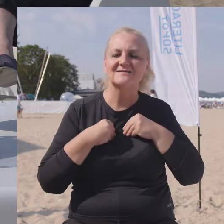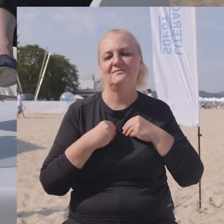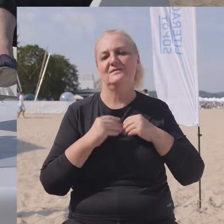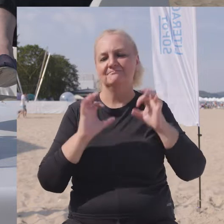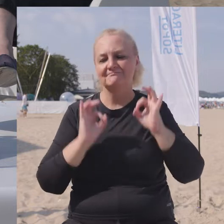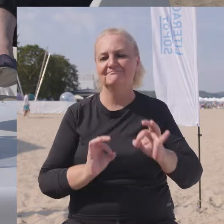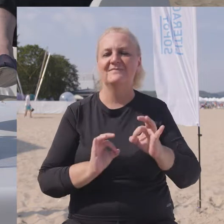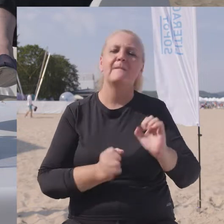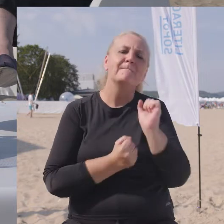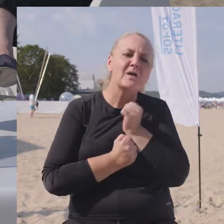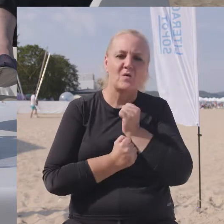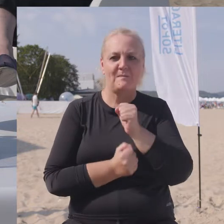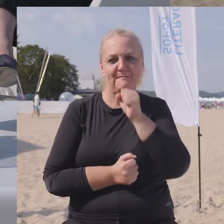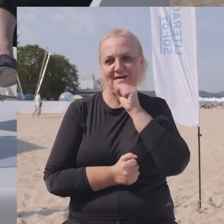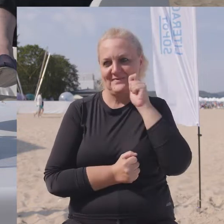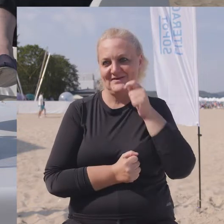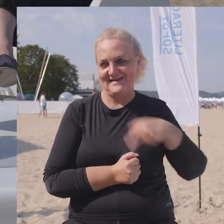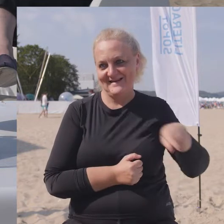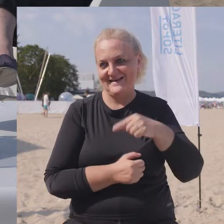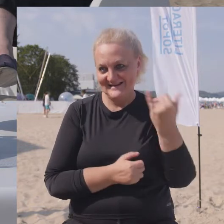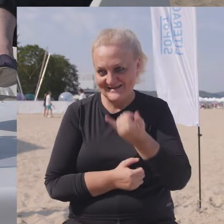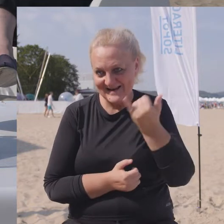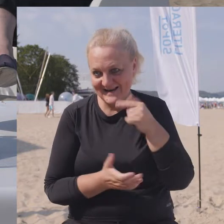strony dziadków.